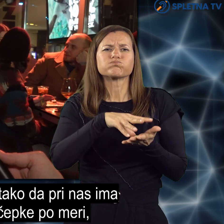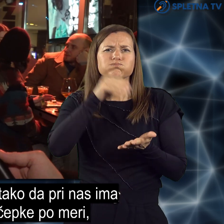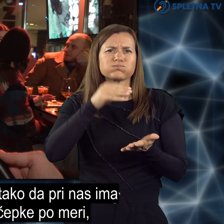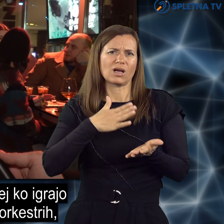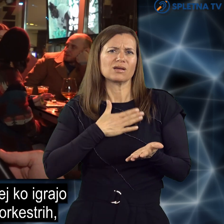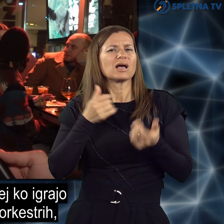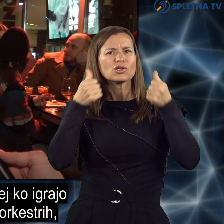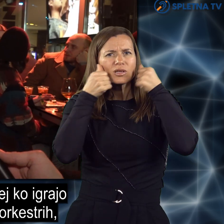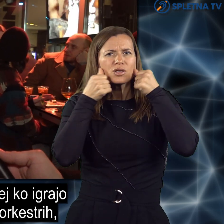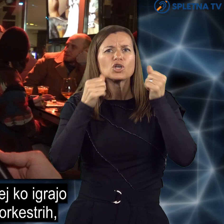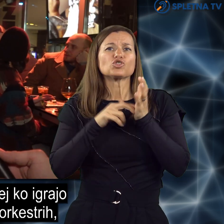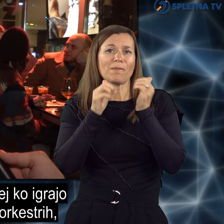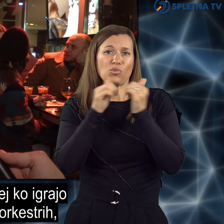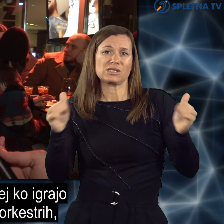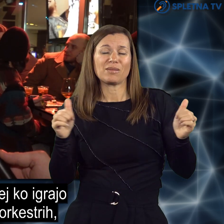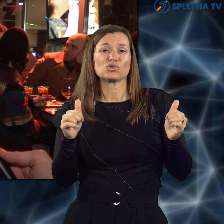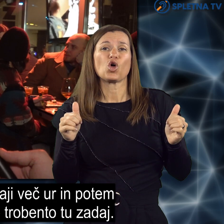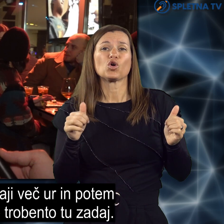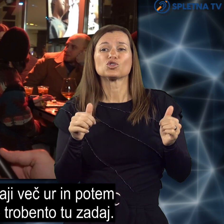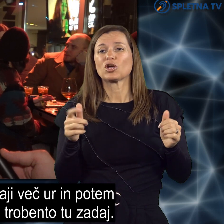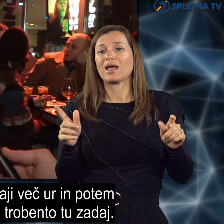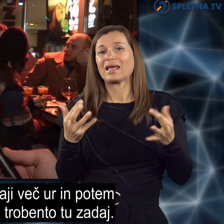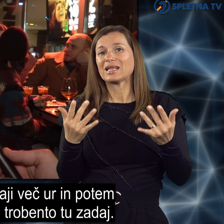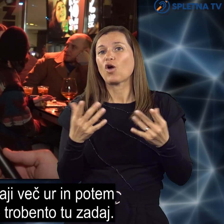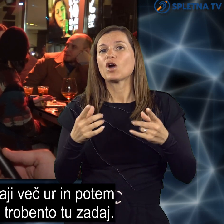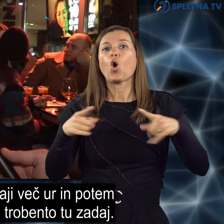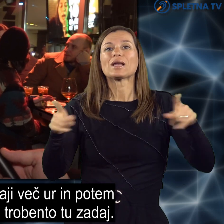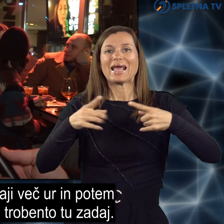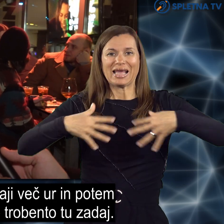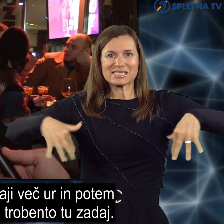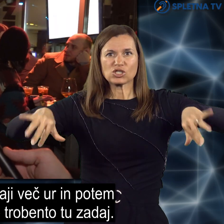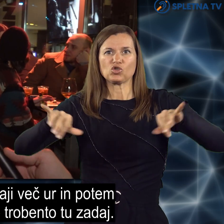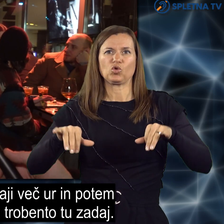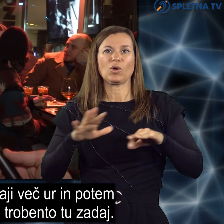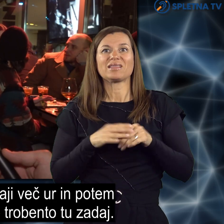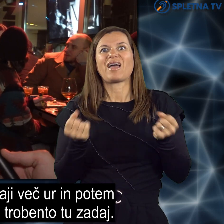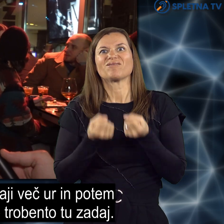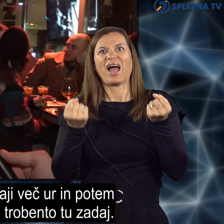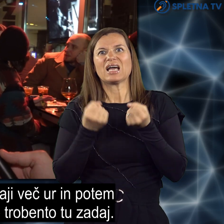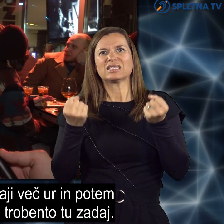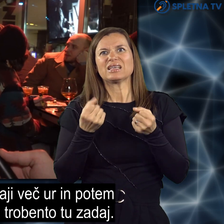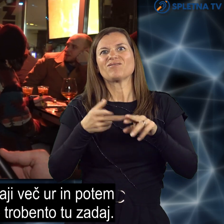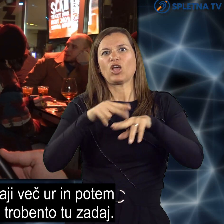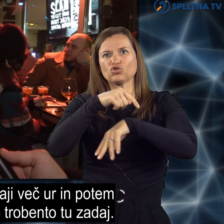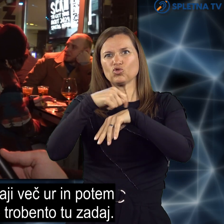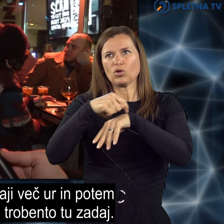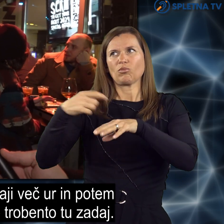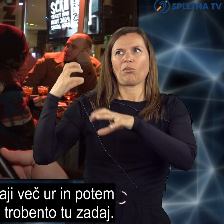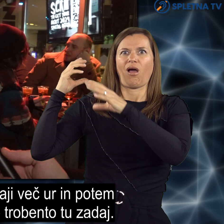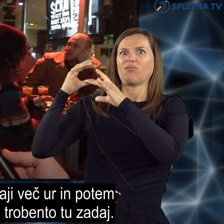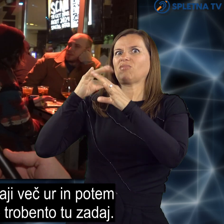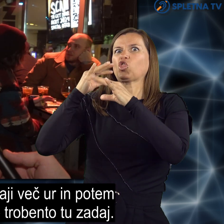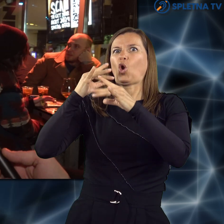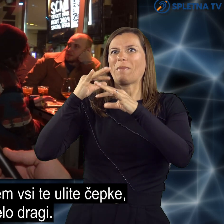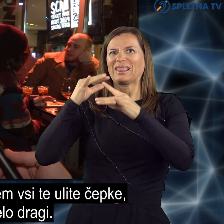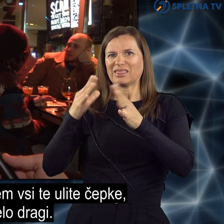ko igrajo v nekih orkestrih, ko si recimo na vaji več ur in pol ti imaš skozi neko trobento tu od